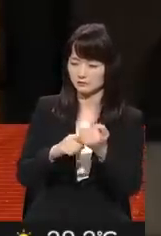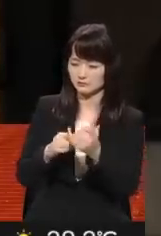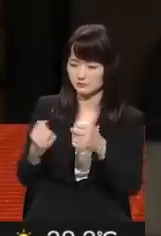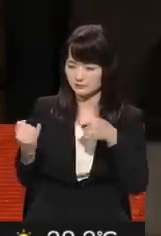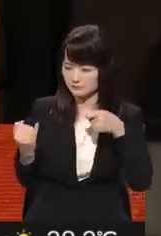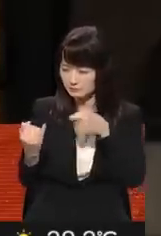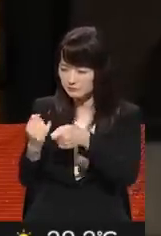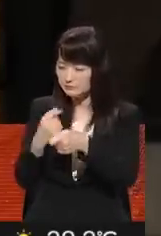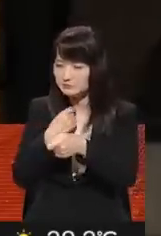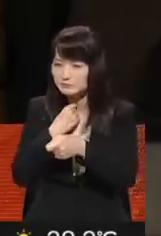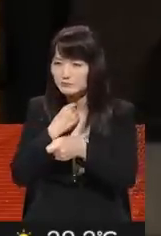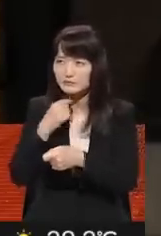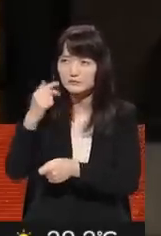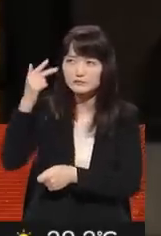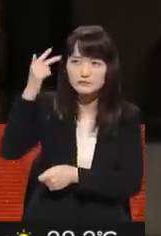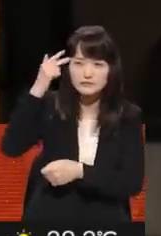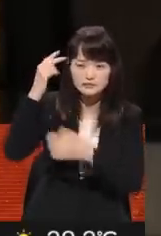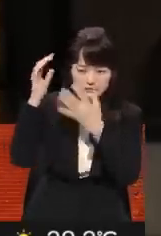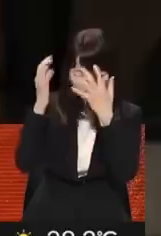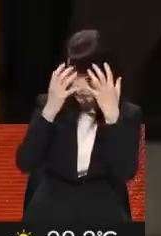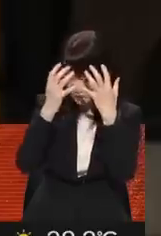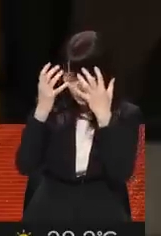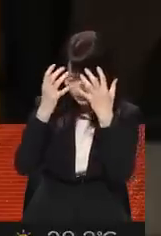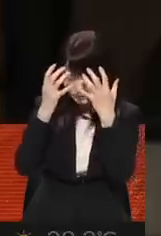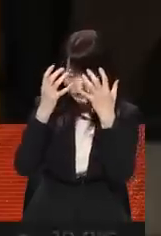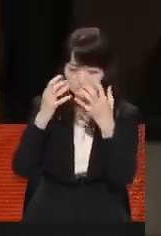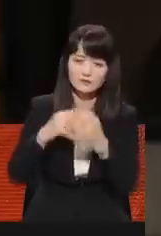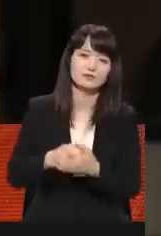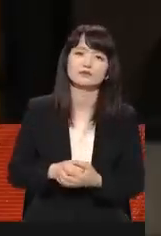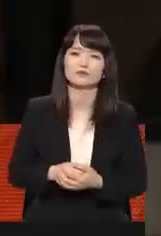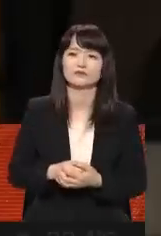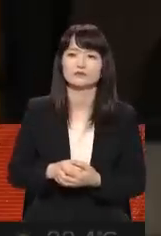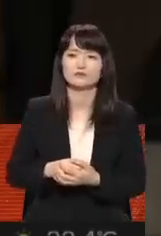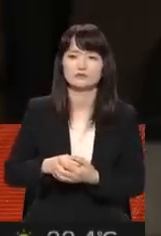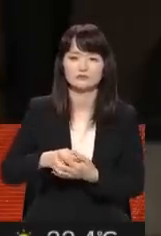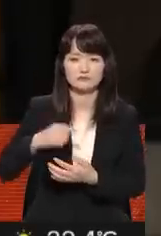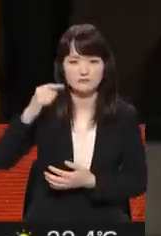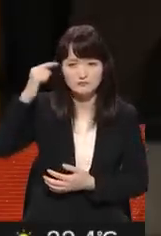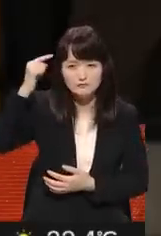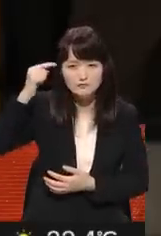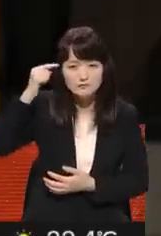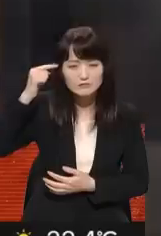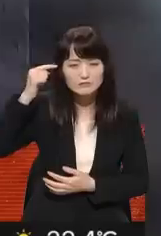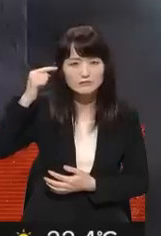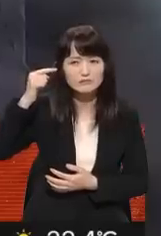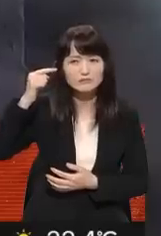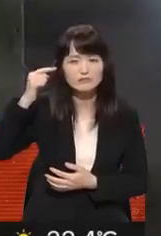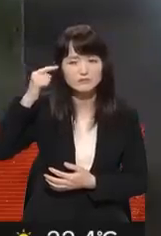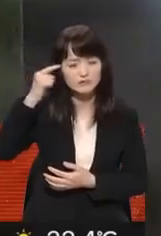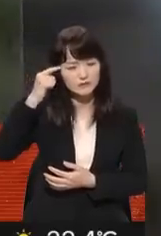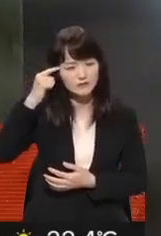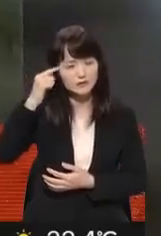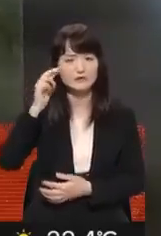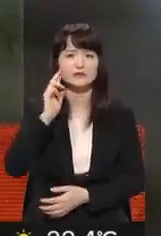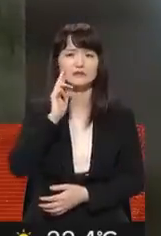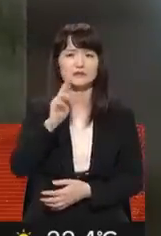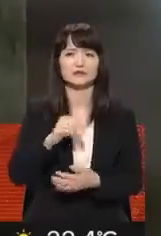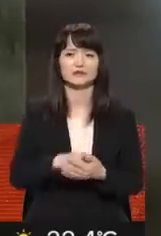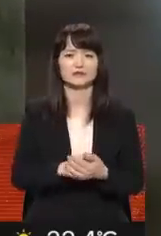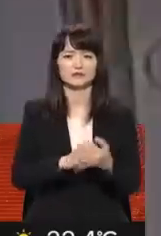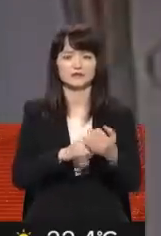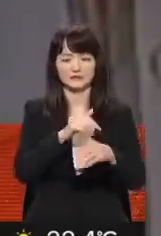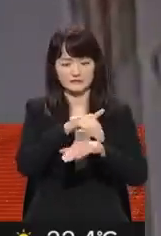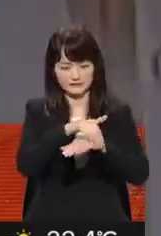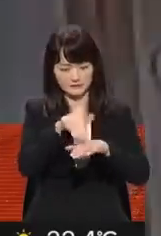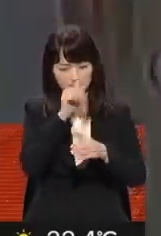그런 어떤 약간 정신 착란적 어떤 이슈나 또는 제정신이 아니었다라고만 보기에는 너무 잔혹하다. 이건 상당히 계획